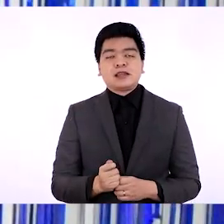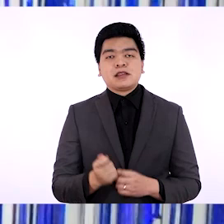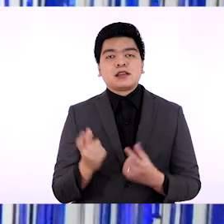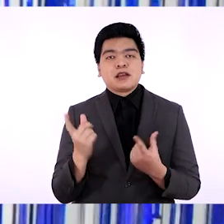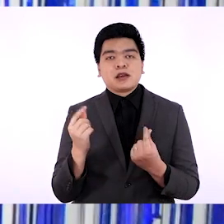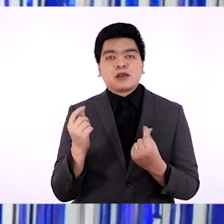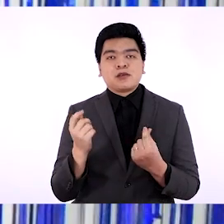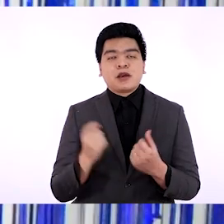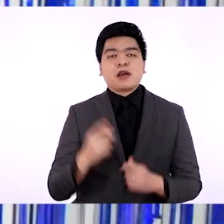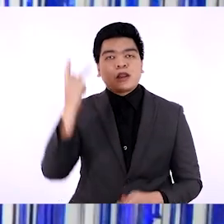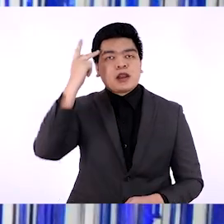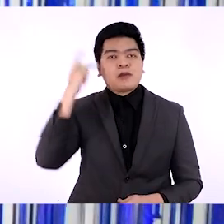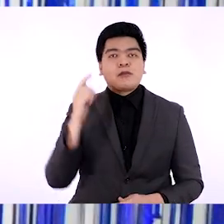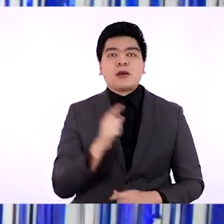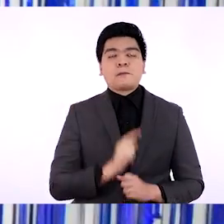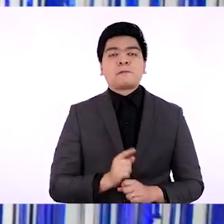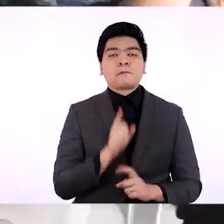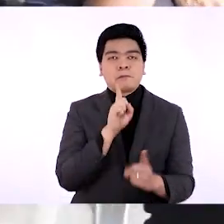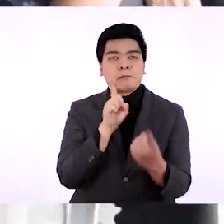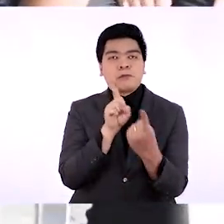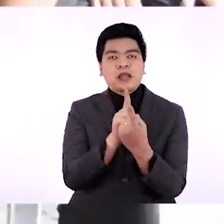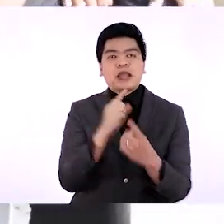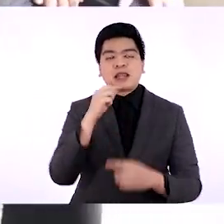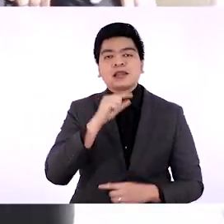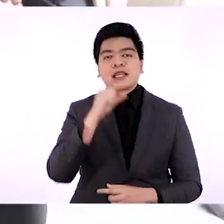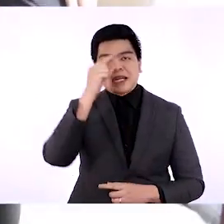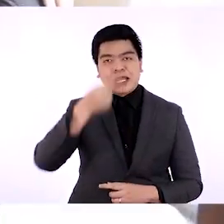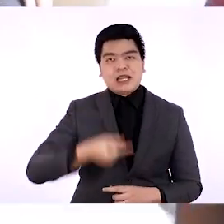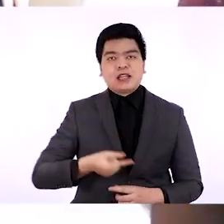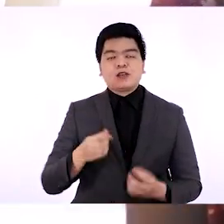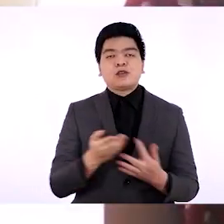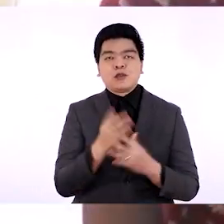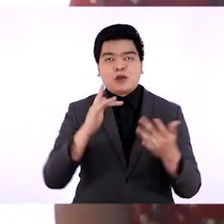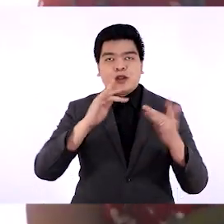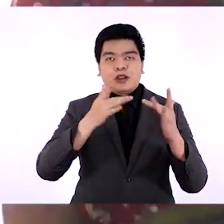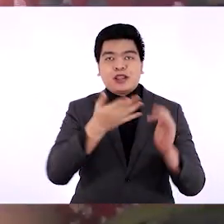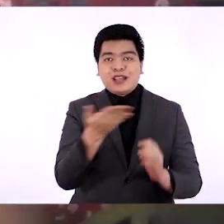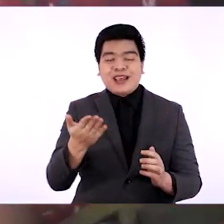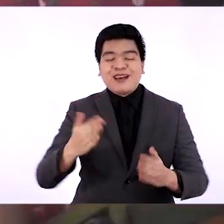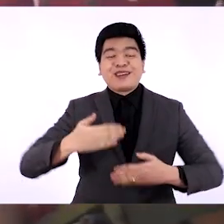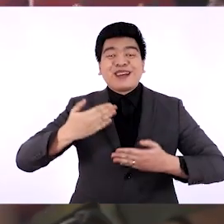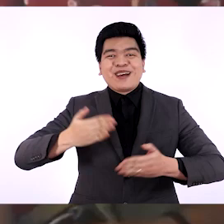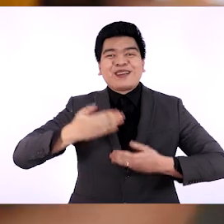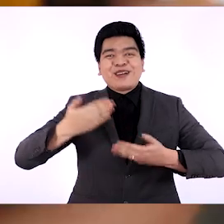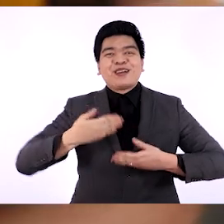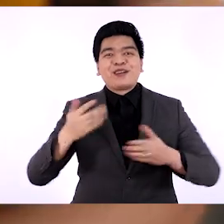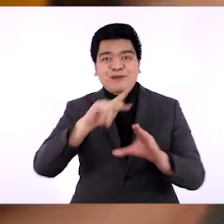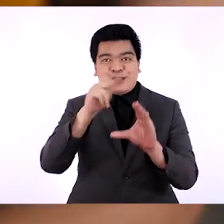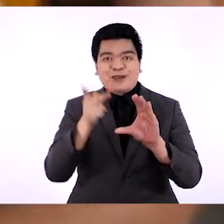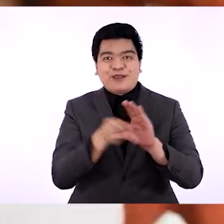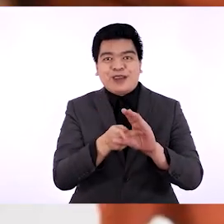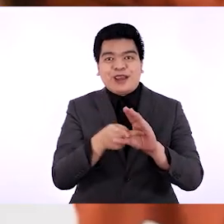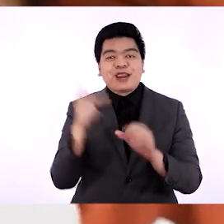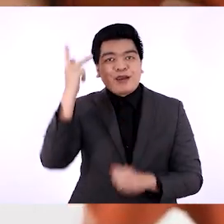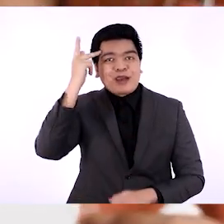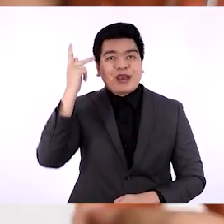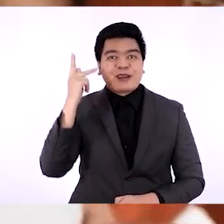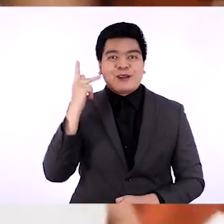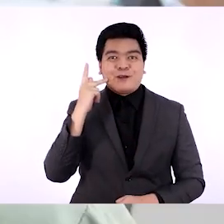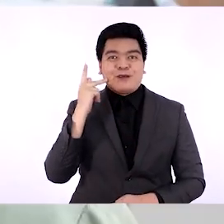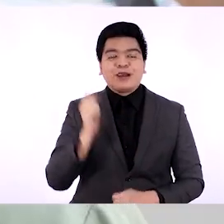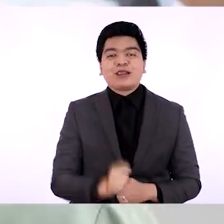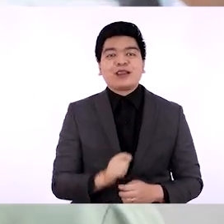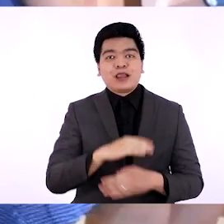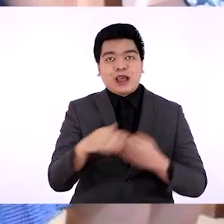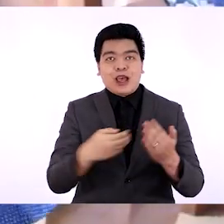kadiwa meet and greet through online. Buong galak na nakipagkaisa ang mga kapatid nating kadiwa sa bawat